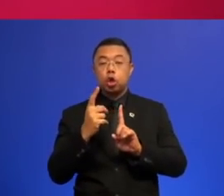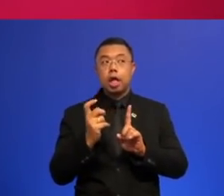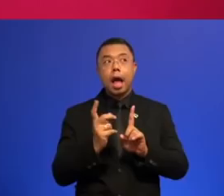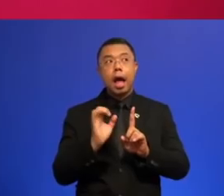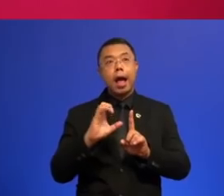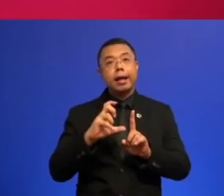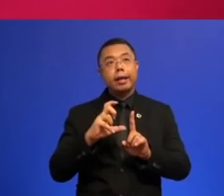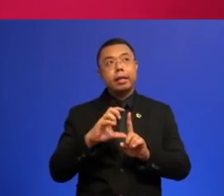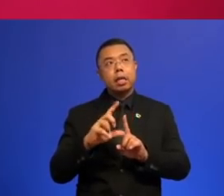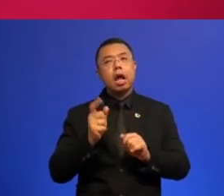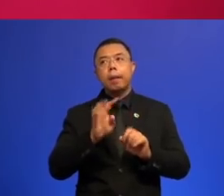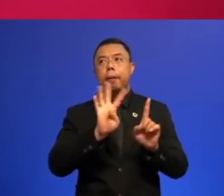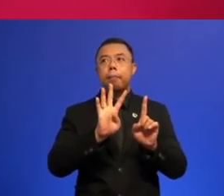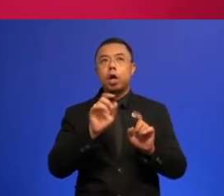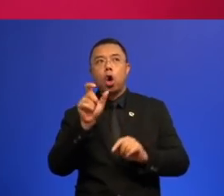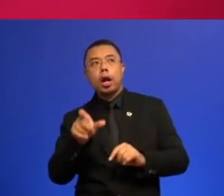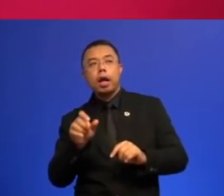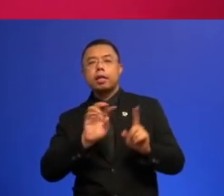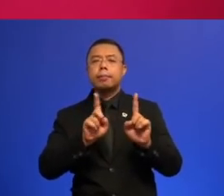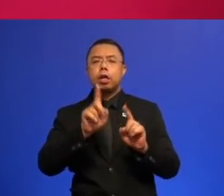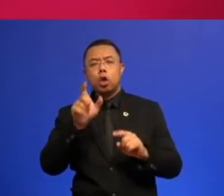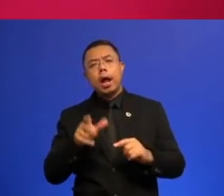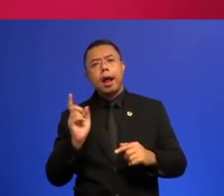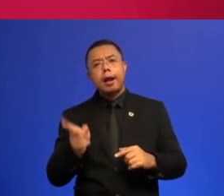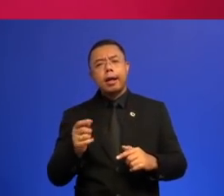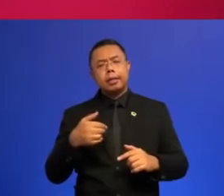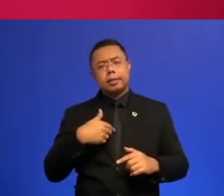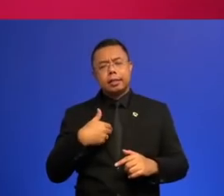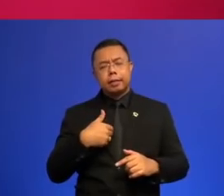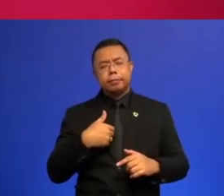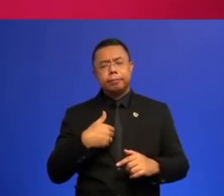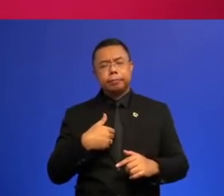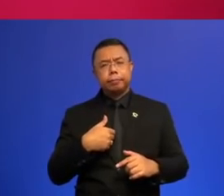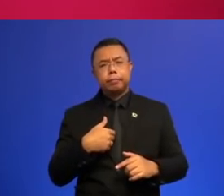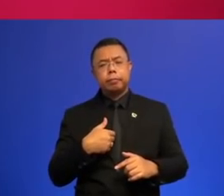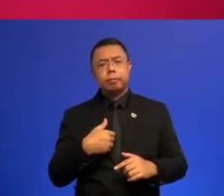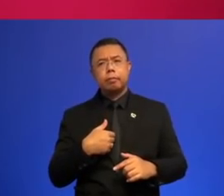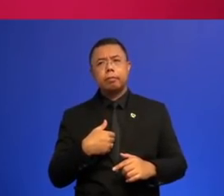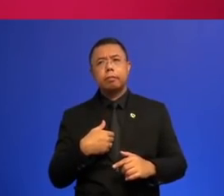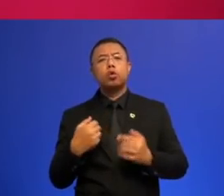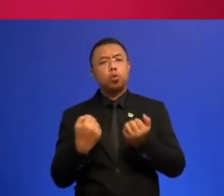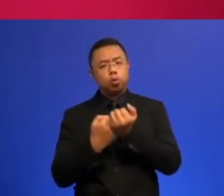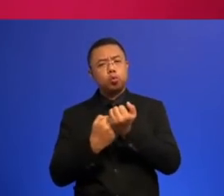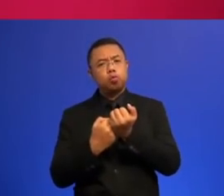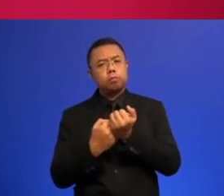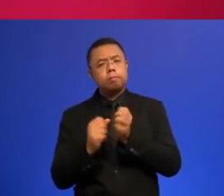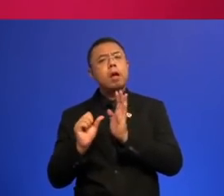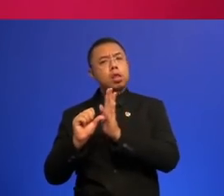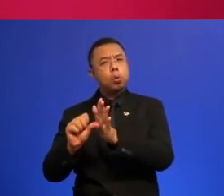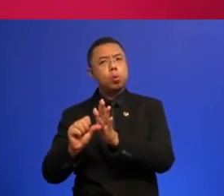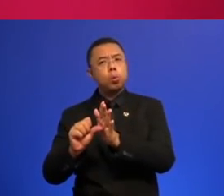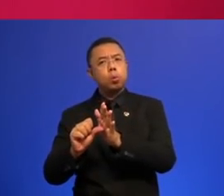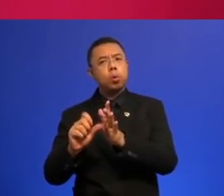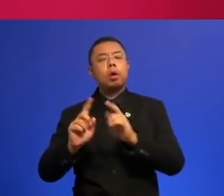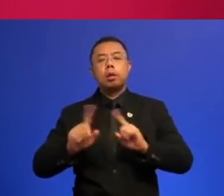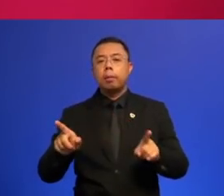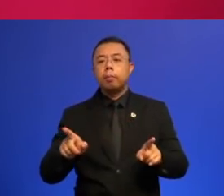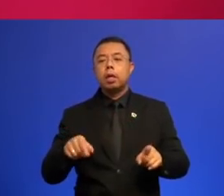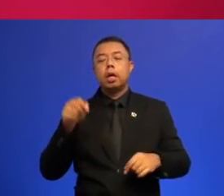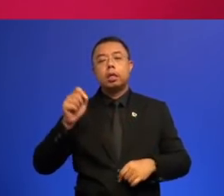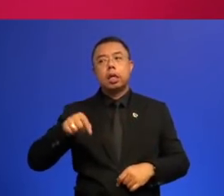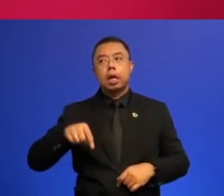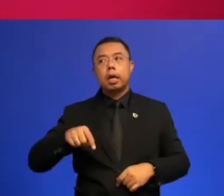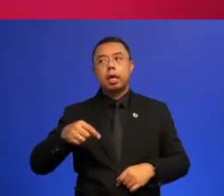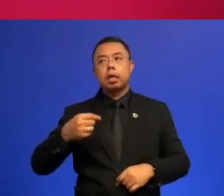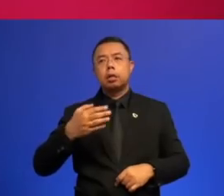beberapa tempat ada 14 orang, ada 11 orang. Saya topang. Tapi yang